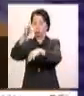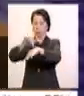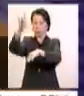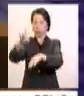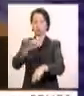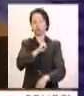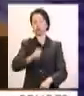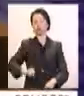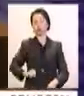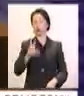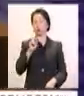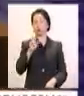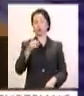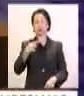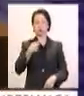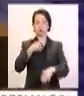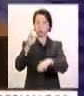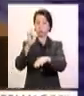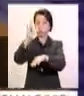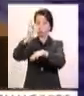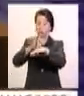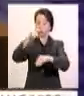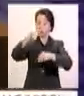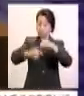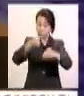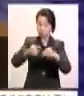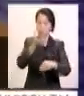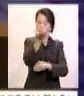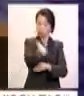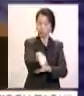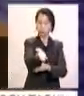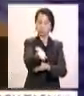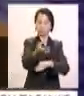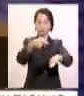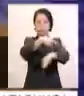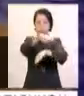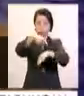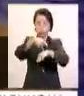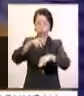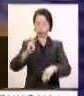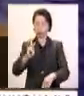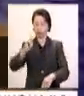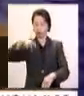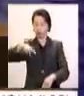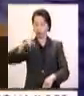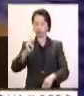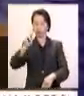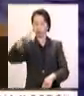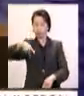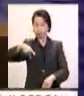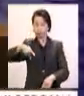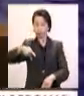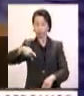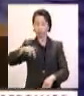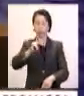Sultan. All we have touched is that the Pulau Kukup should not be